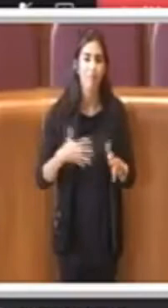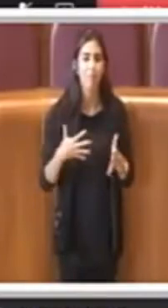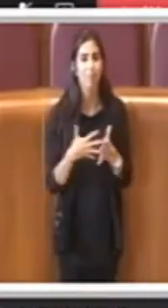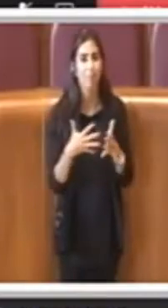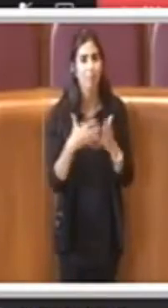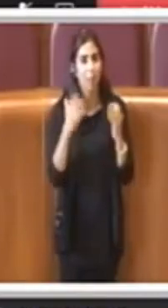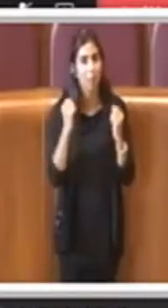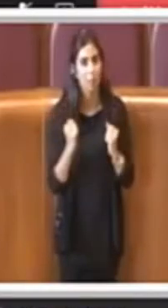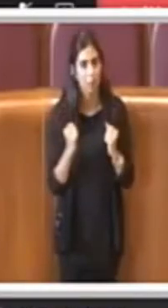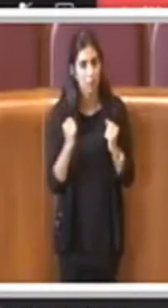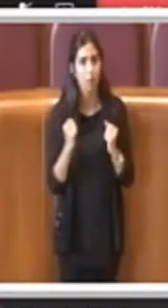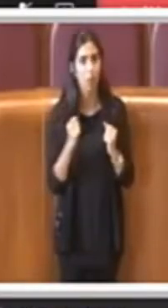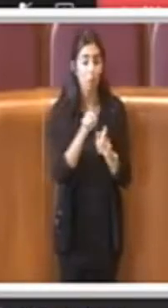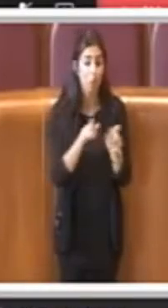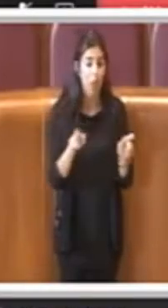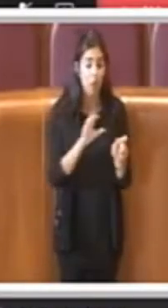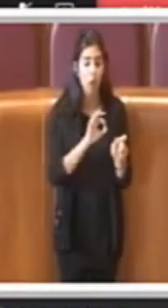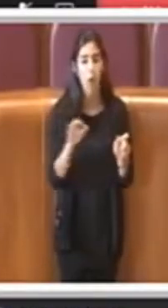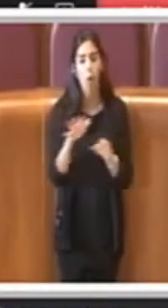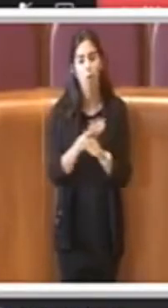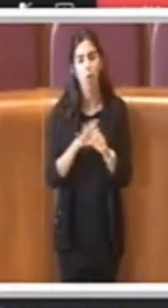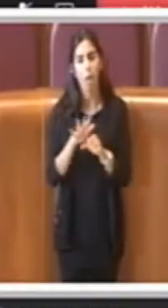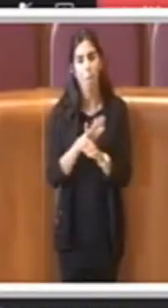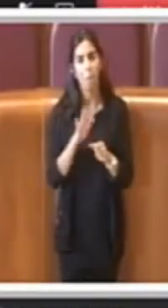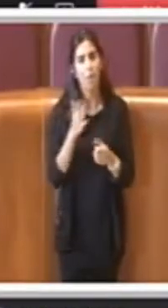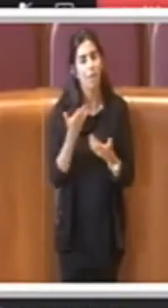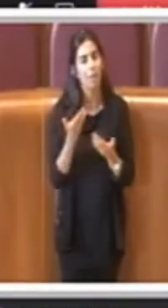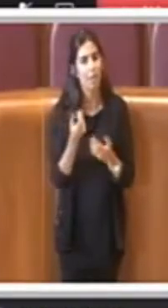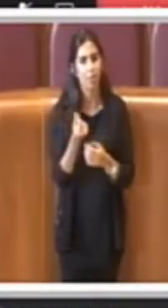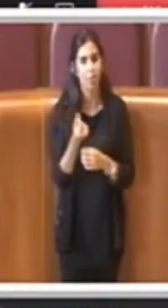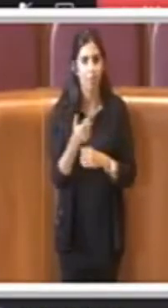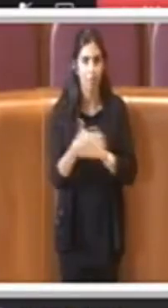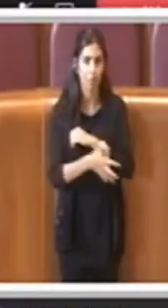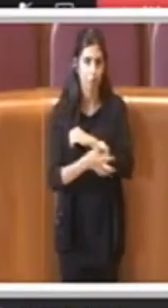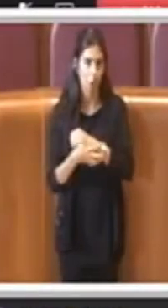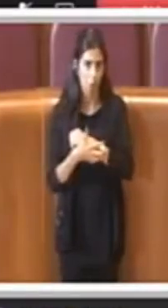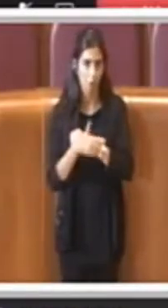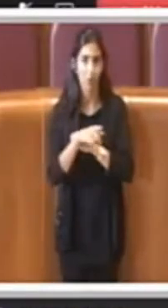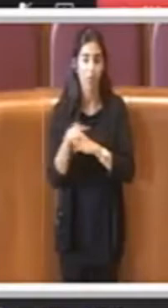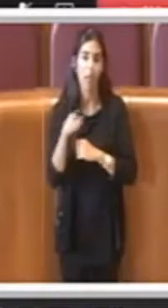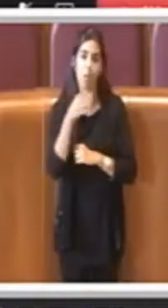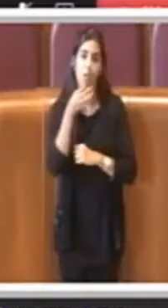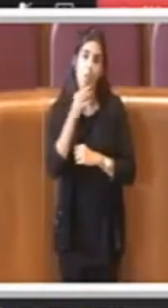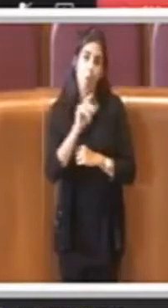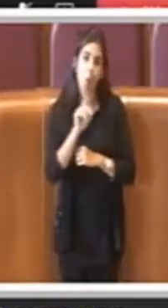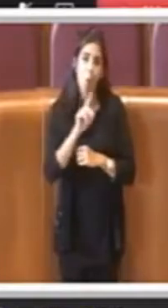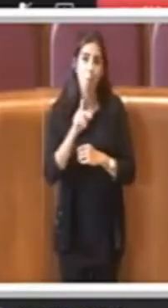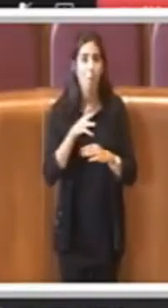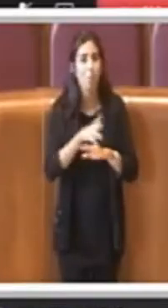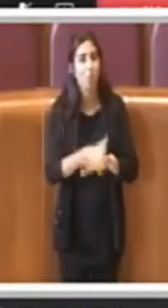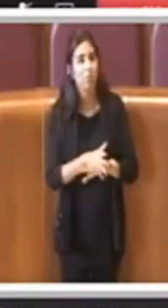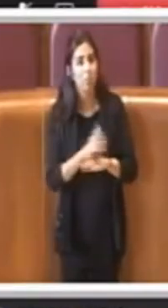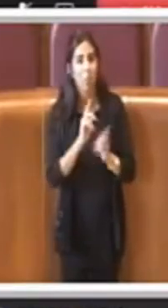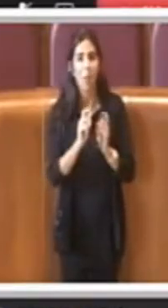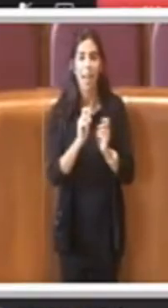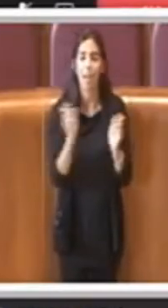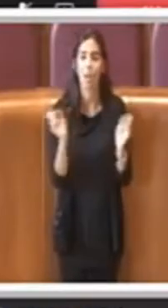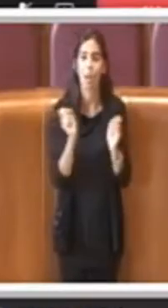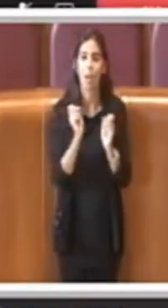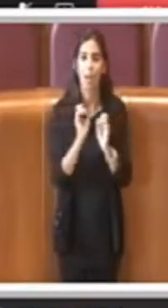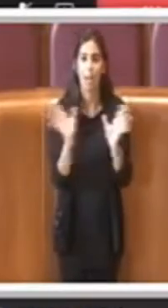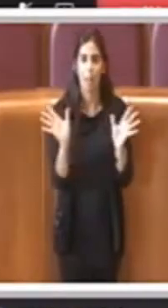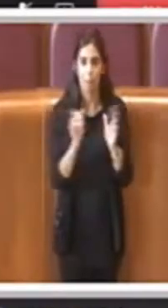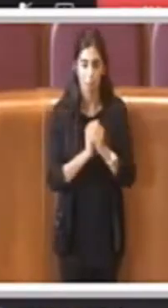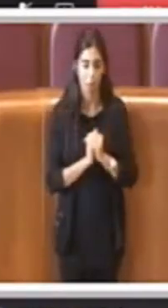individui in nuclei familiari svantaggiati che non sono appunto in grado di accedere al libero mercato, ad alloggi di libero mercato.